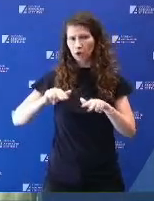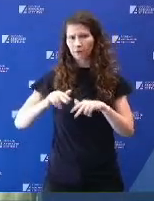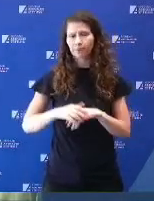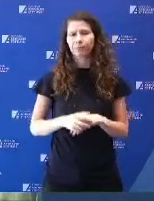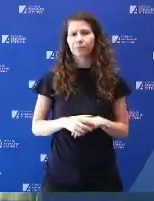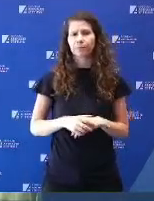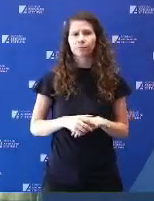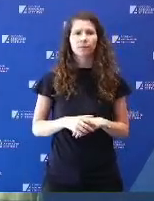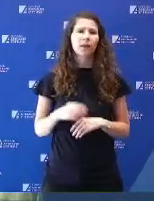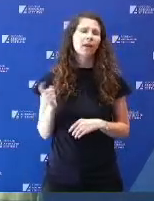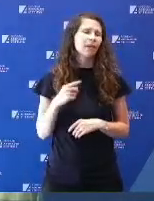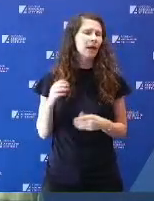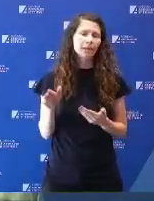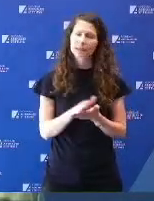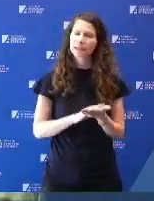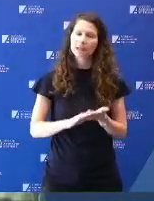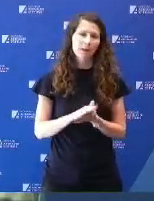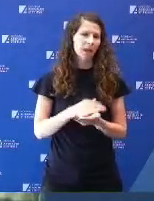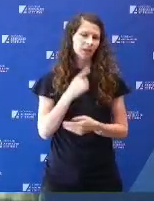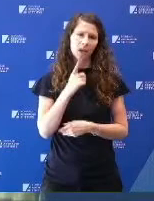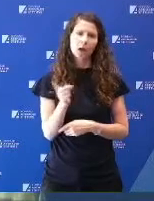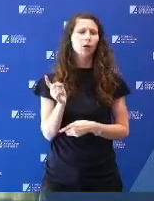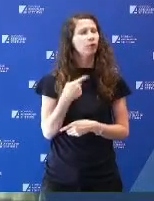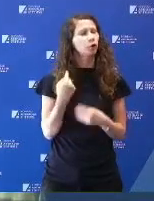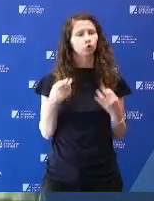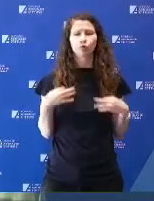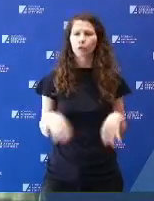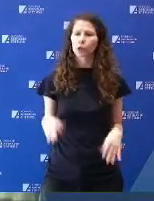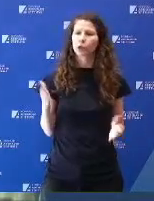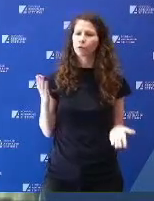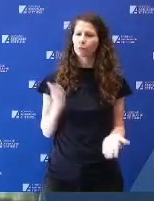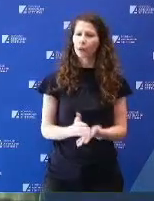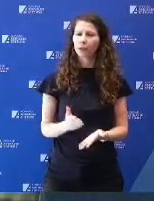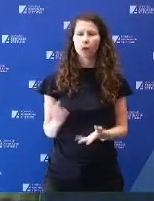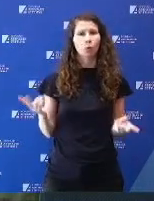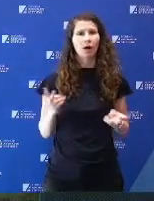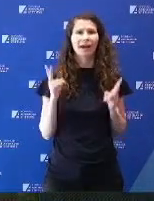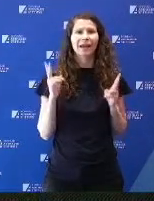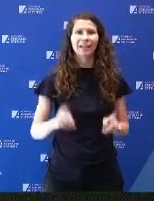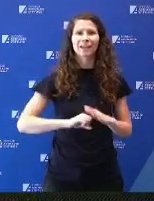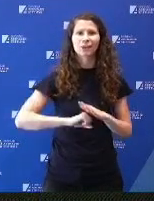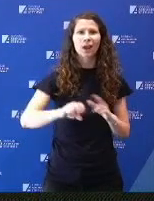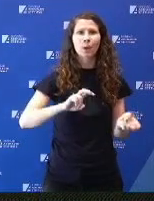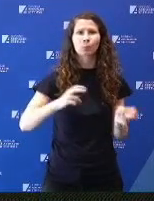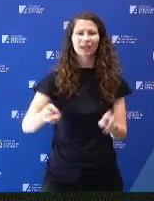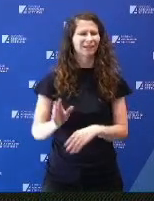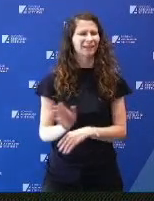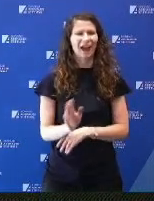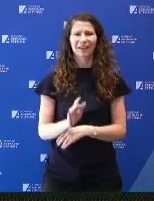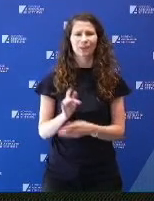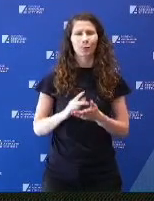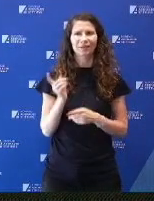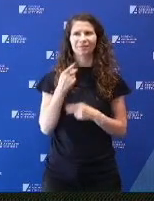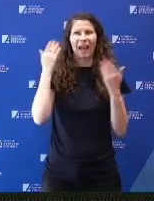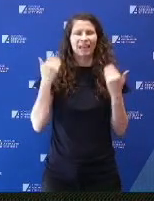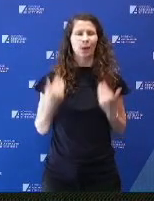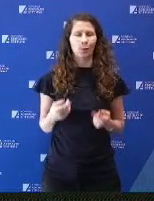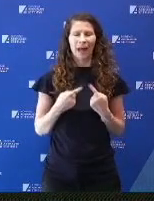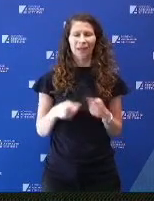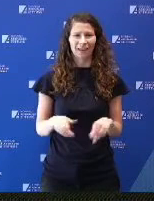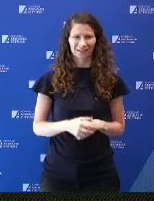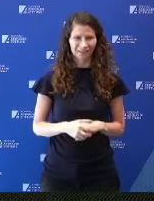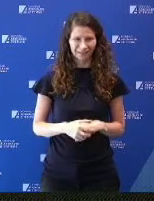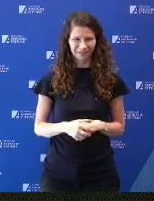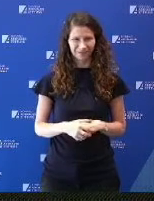werden wir niemals sagen, wir sind zufrieden. Oder wir haben richtig schnell was umgesetzt. Wir kommen einfach aus einer anderen Welt. Aber natürlich mussten wir